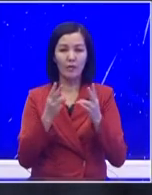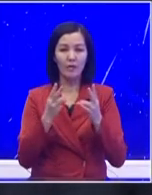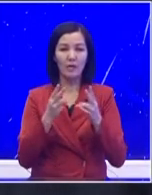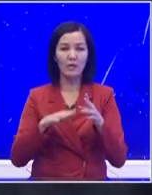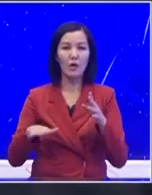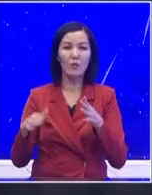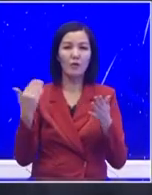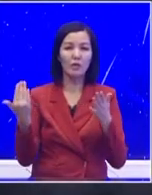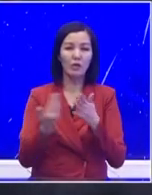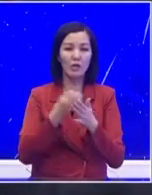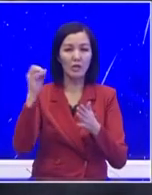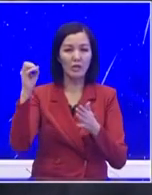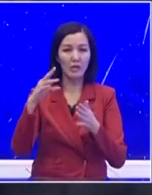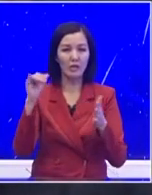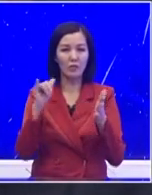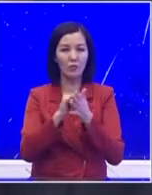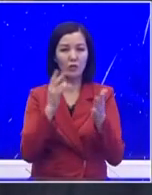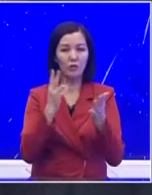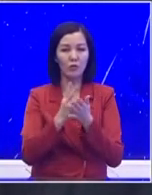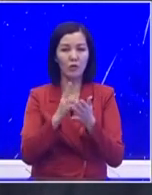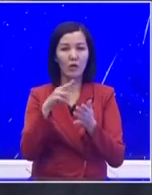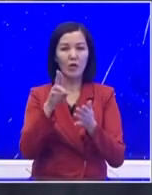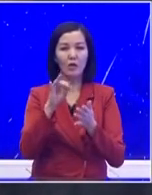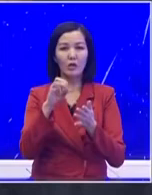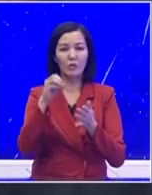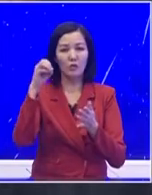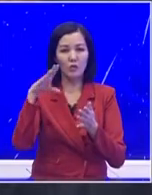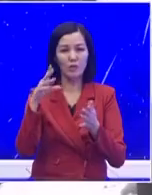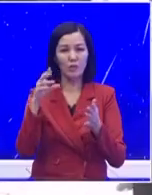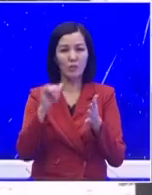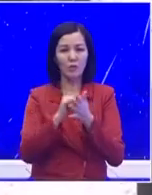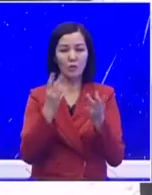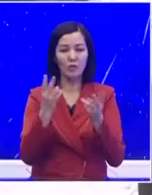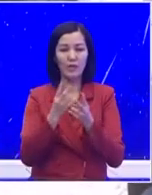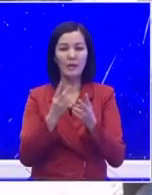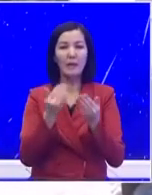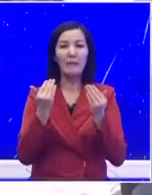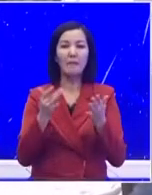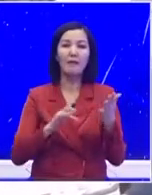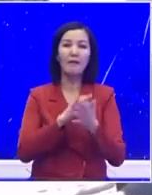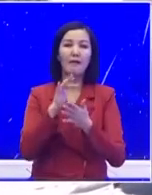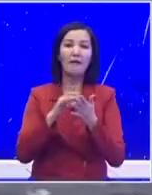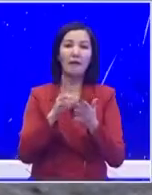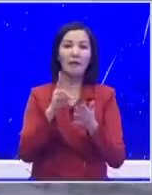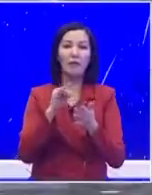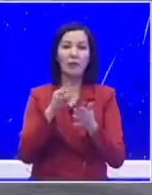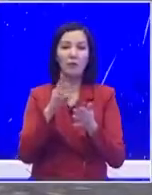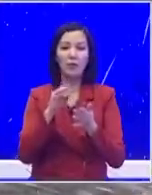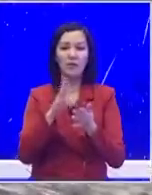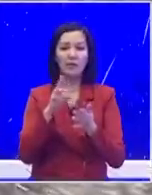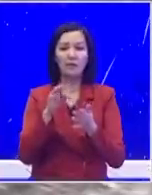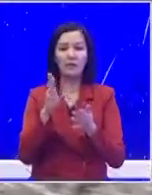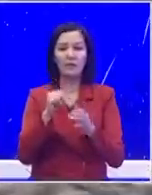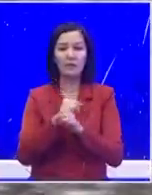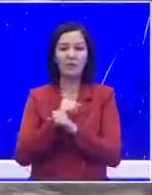аумаққа заманауи жарықтандыру қажет, диодты шамдар орнату керек. Биыл қала аумағындағы Үйтас және Қызылтас саяжайының